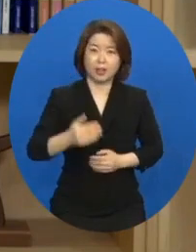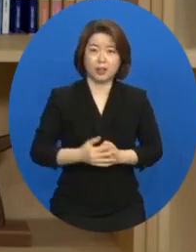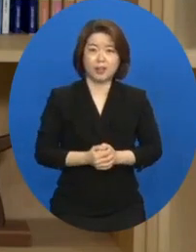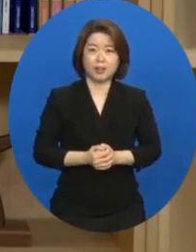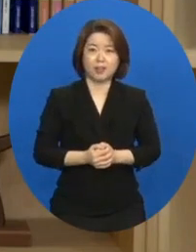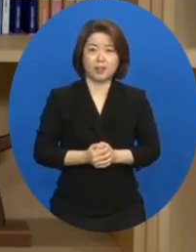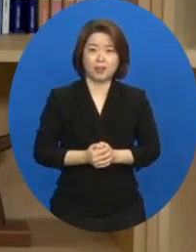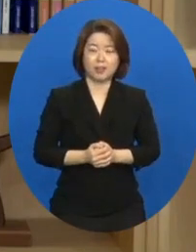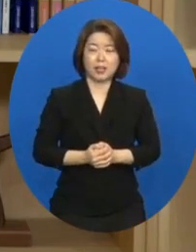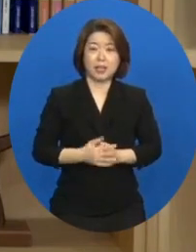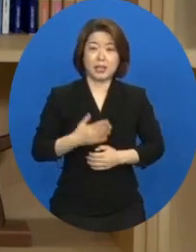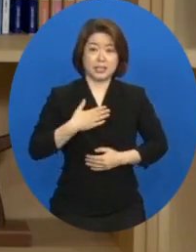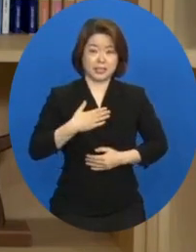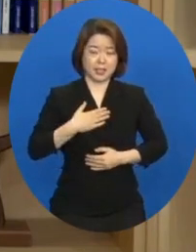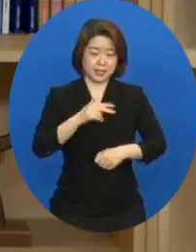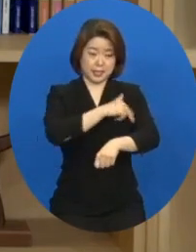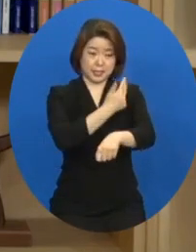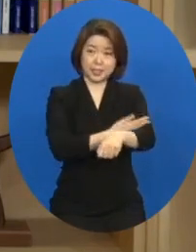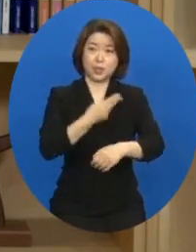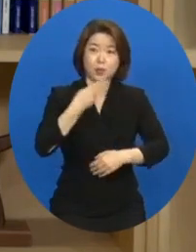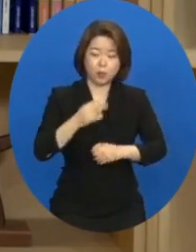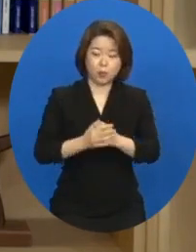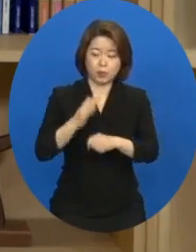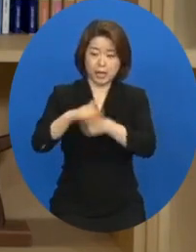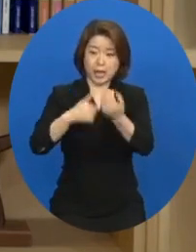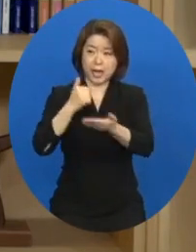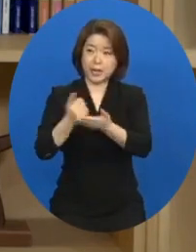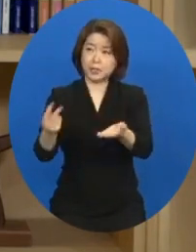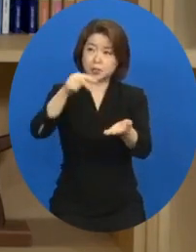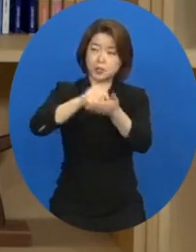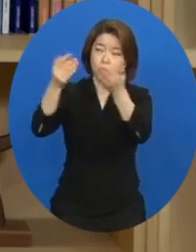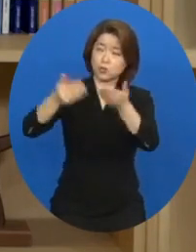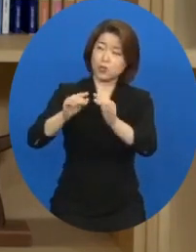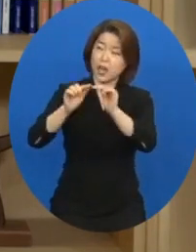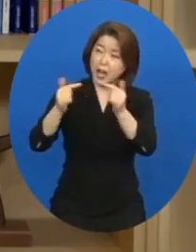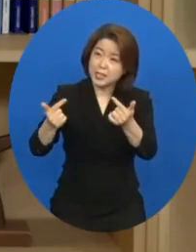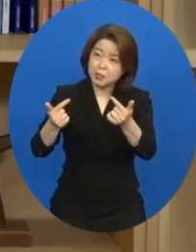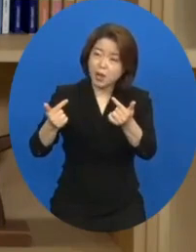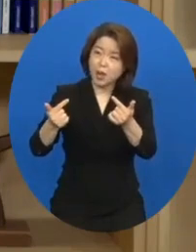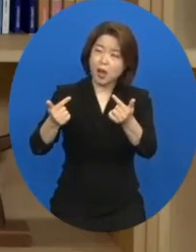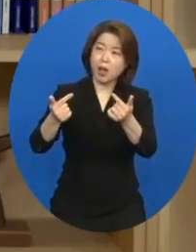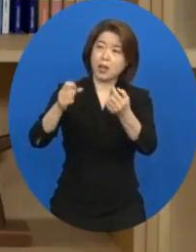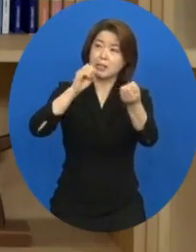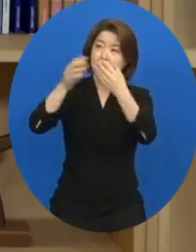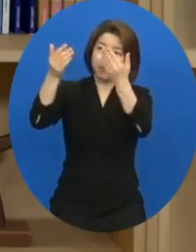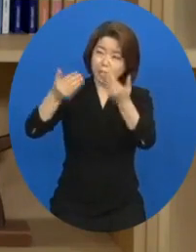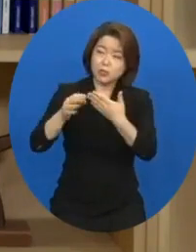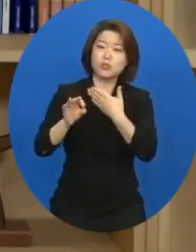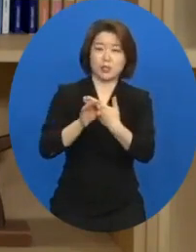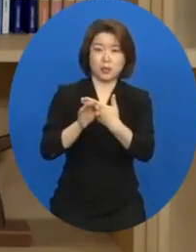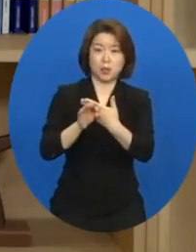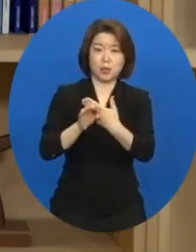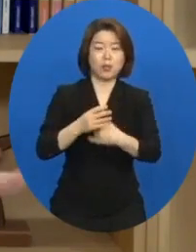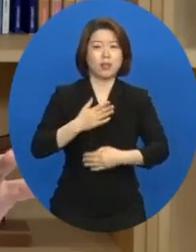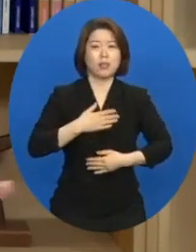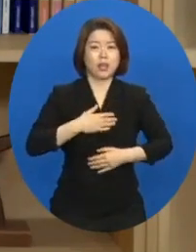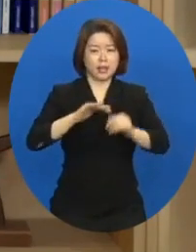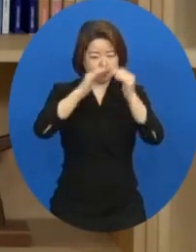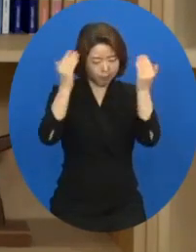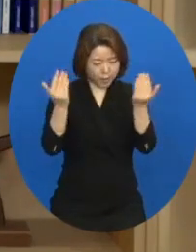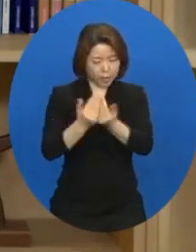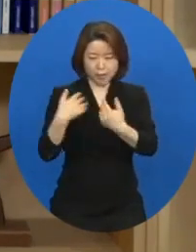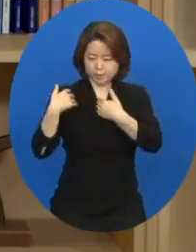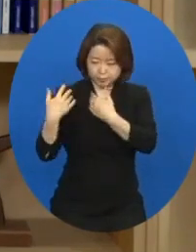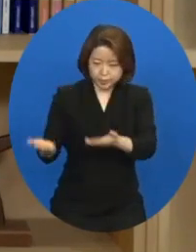만약에 제가 자격이 없다고 하나님이 세우신 게 아니라고 주님께서 한마디만 들어도 하신다면 저는 모든 것을 다